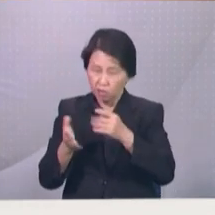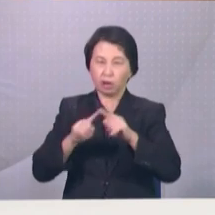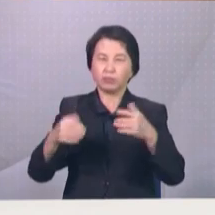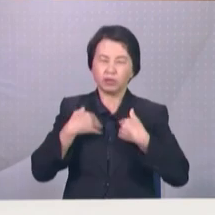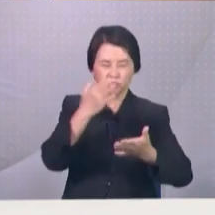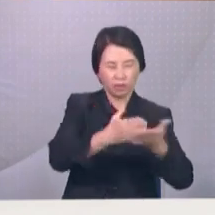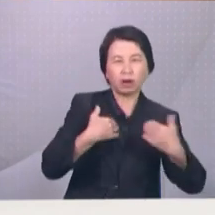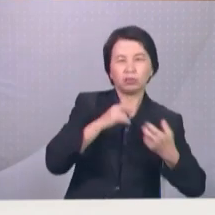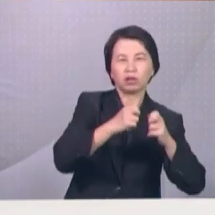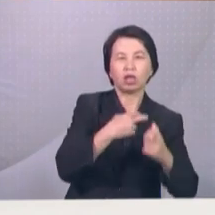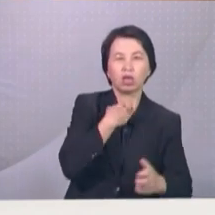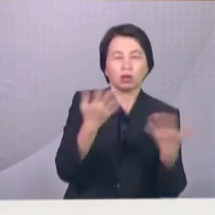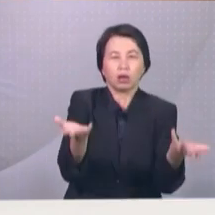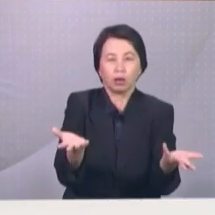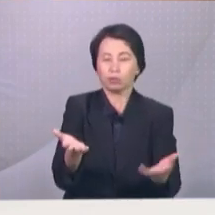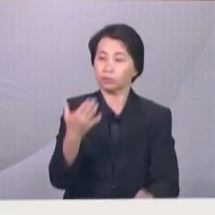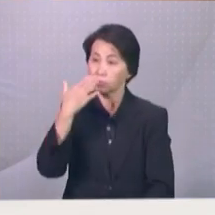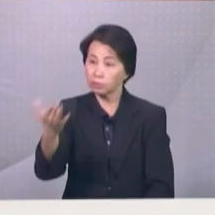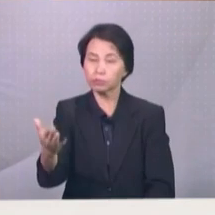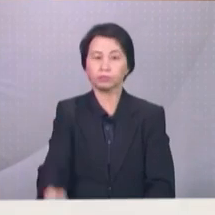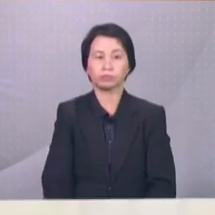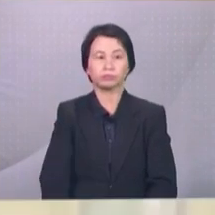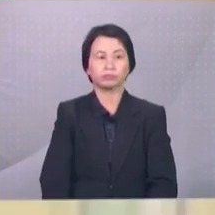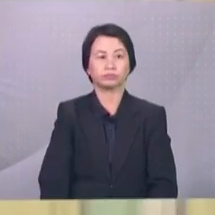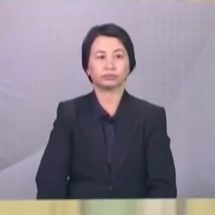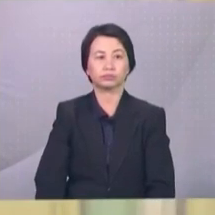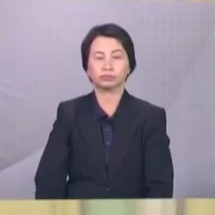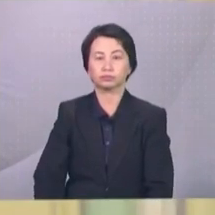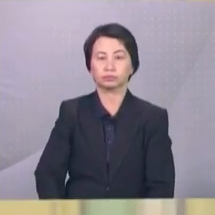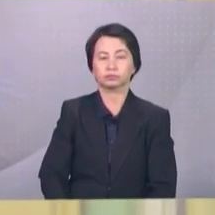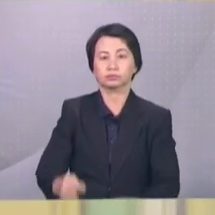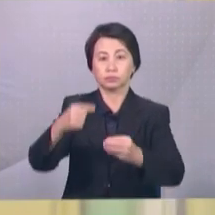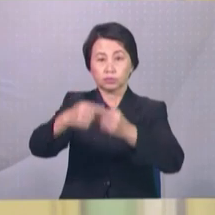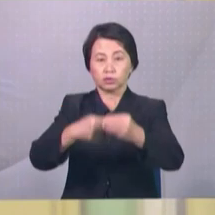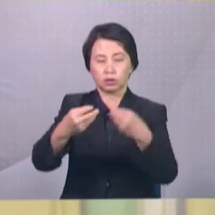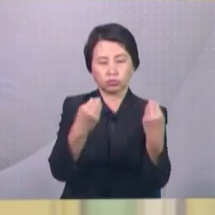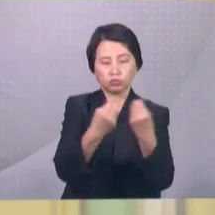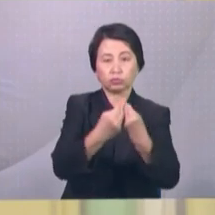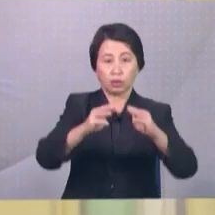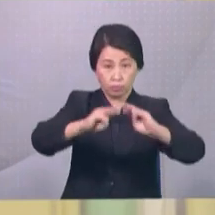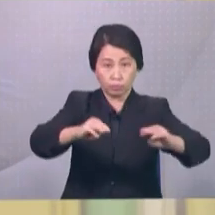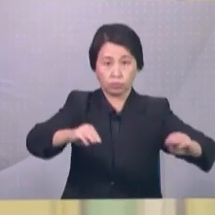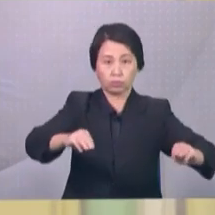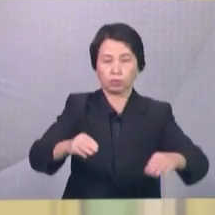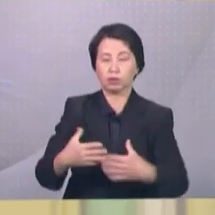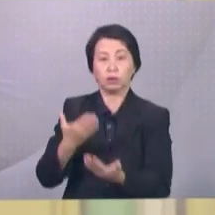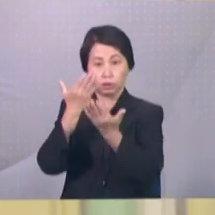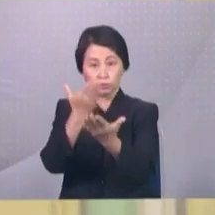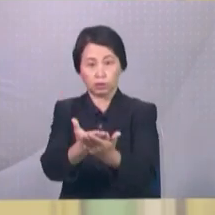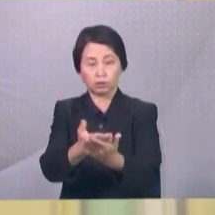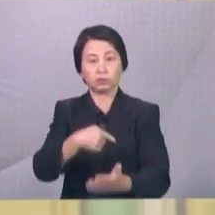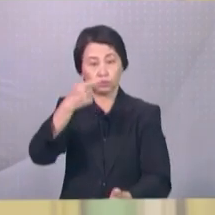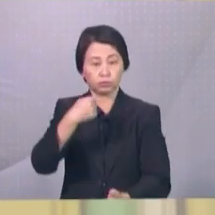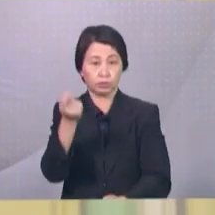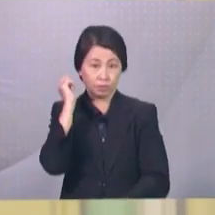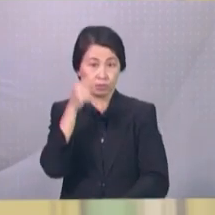di sebalik itu. So mungkin doktor boleh jelaskan. Terima kasih. Okay, soalan pertama tentang jumlah pelajar. Cadangan yang disebutkan